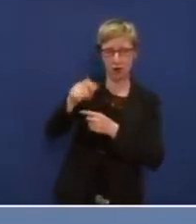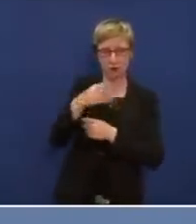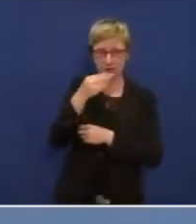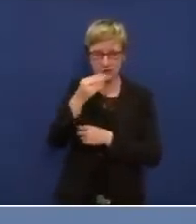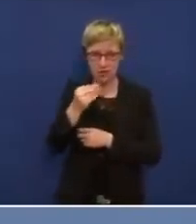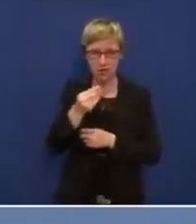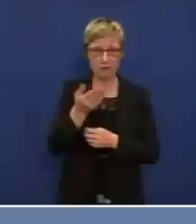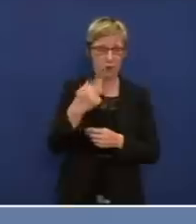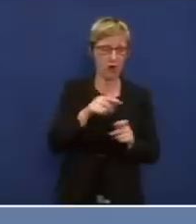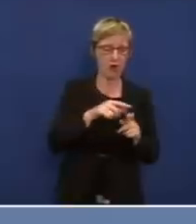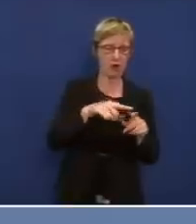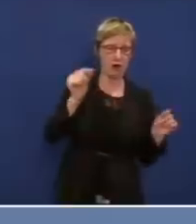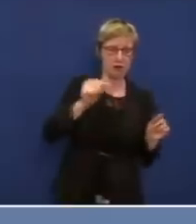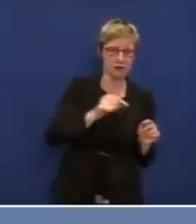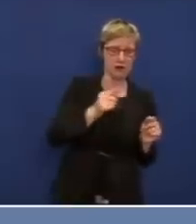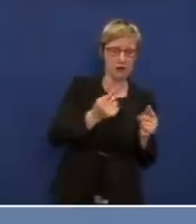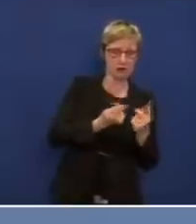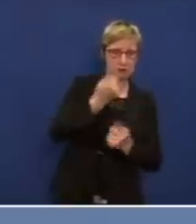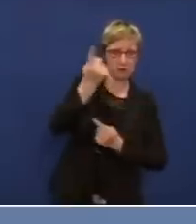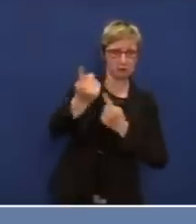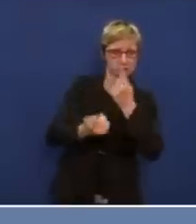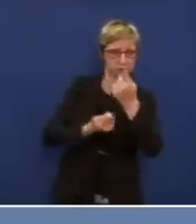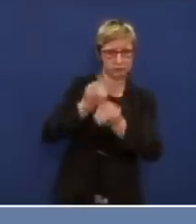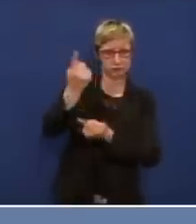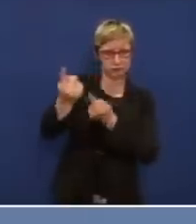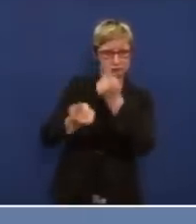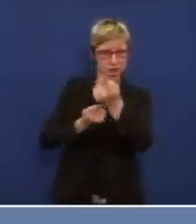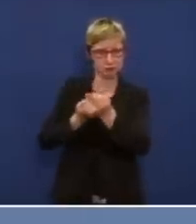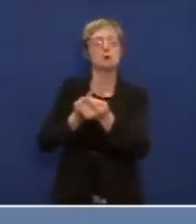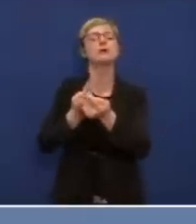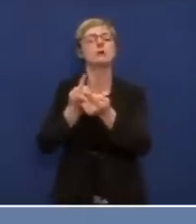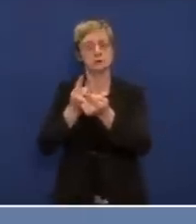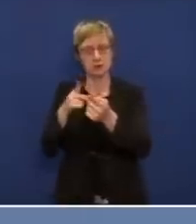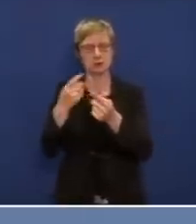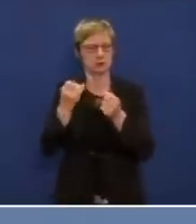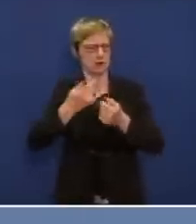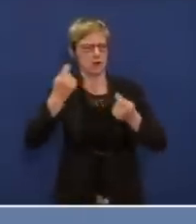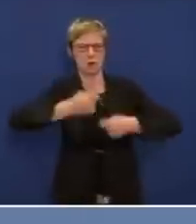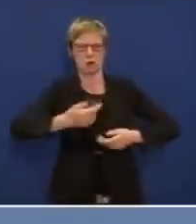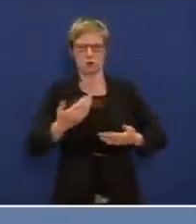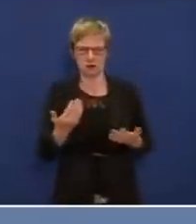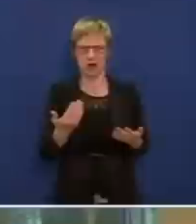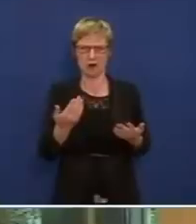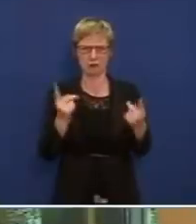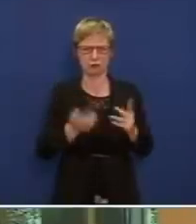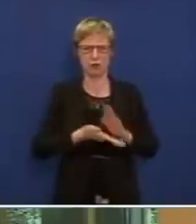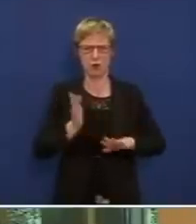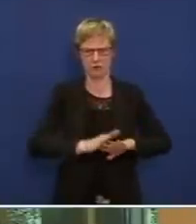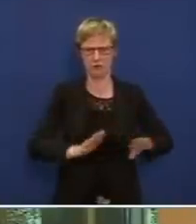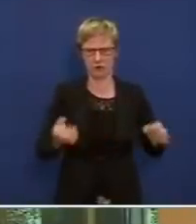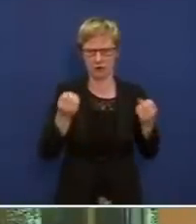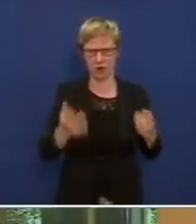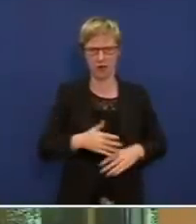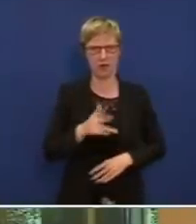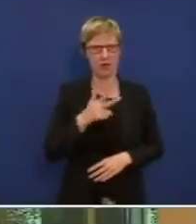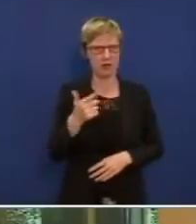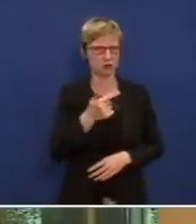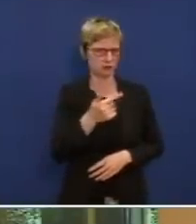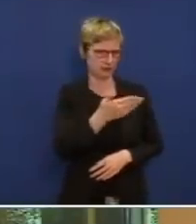dem Gazastreifen befindet, ist ganz klar, dass wir das verurteilen und dass das aufhören muss. Herr Tufik